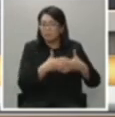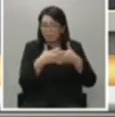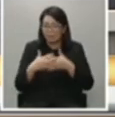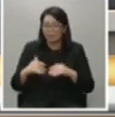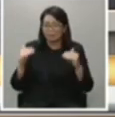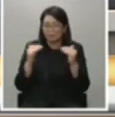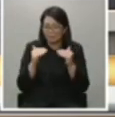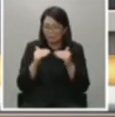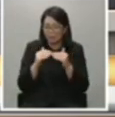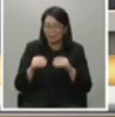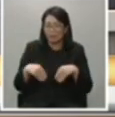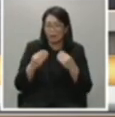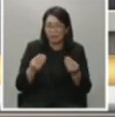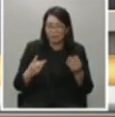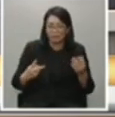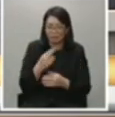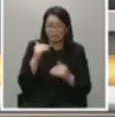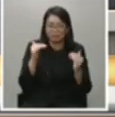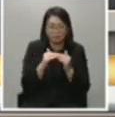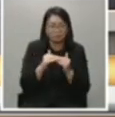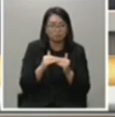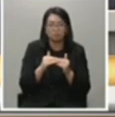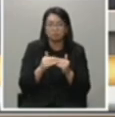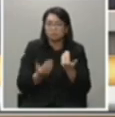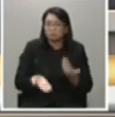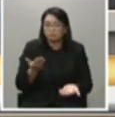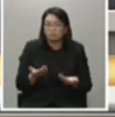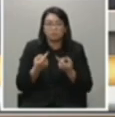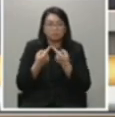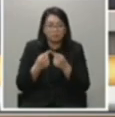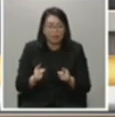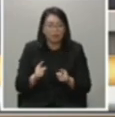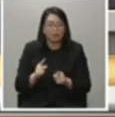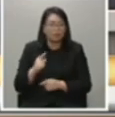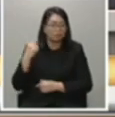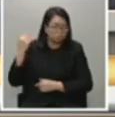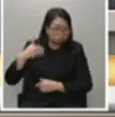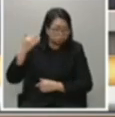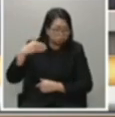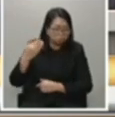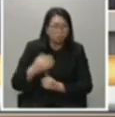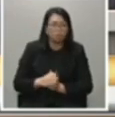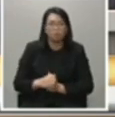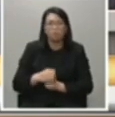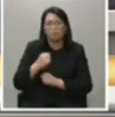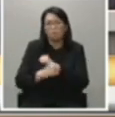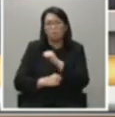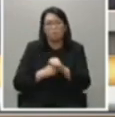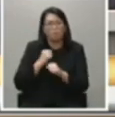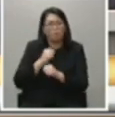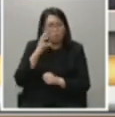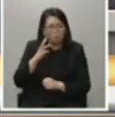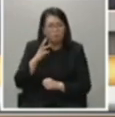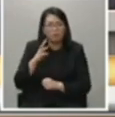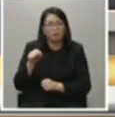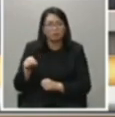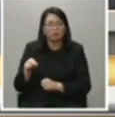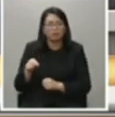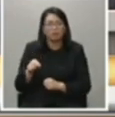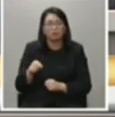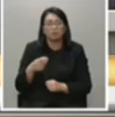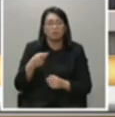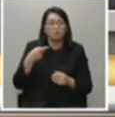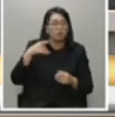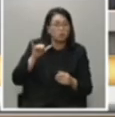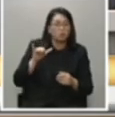ทธิ์ GSP ไทยเมื่อไหร่ก็ได้แต่ตลอดระยะเวลาเกือบ6ปีที่ผ่านมาพลเอกประยุทธ์กลับ